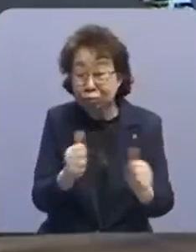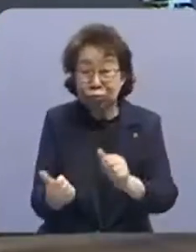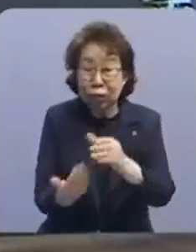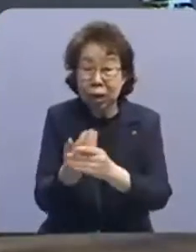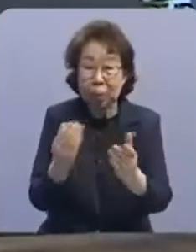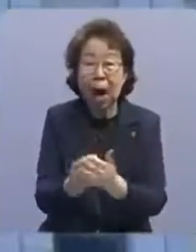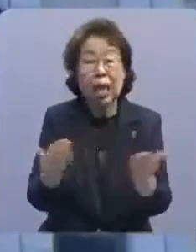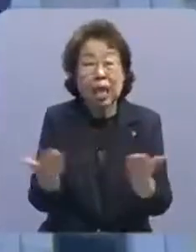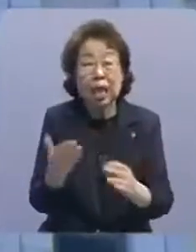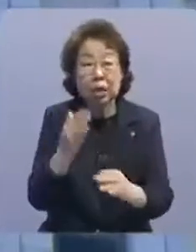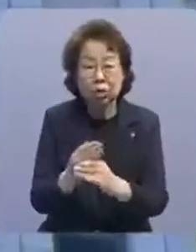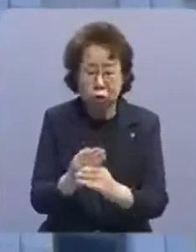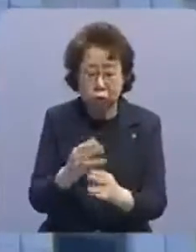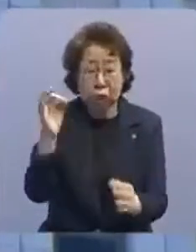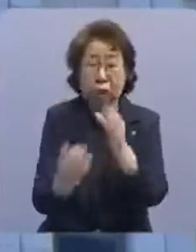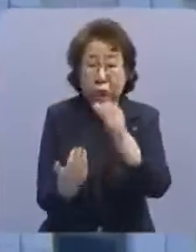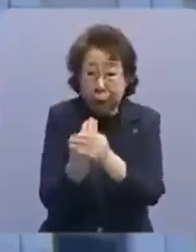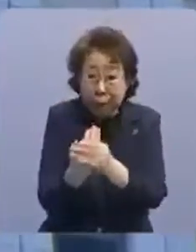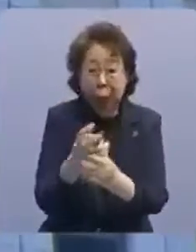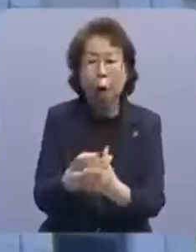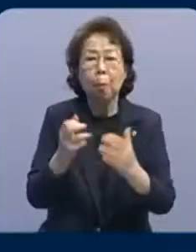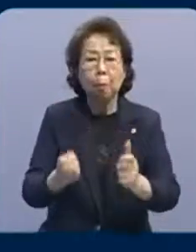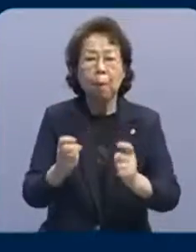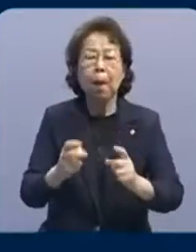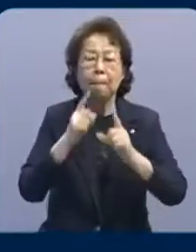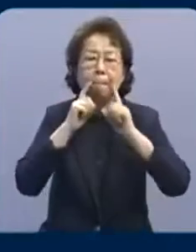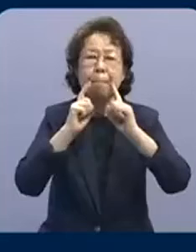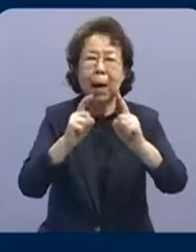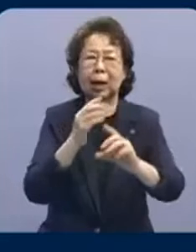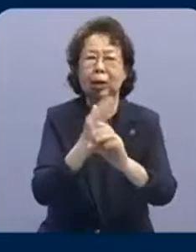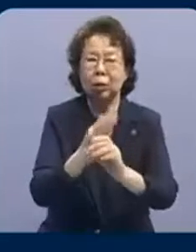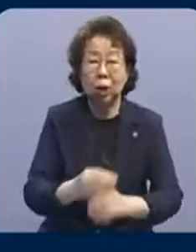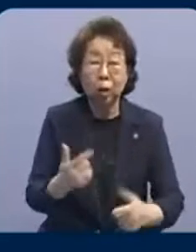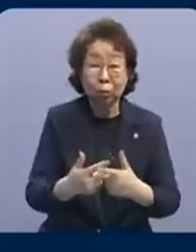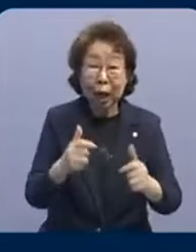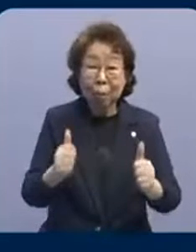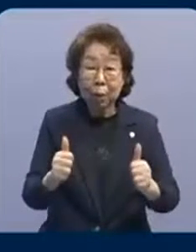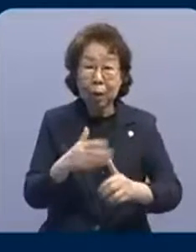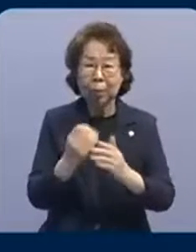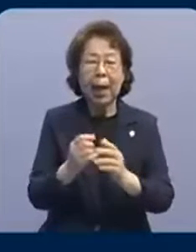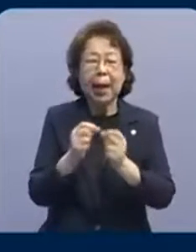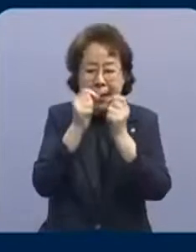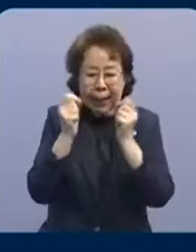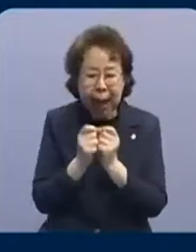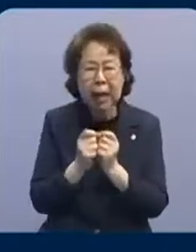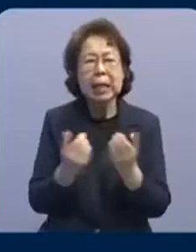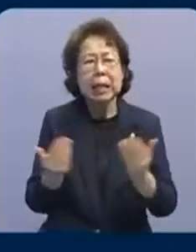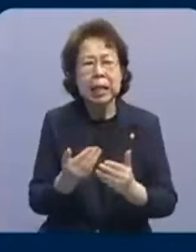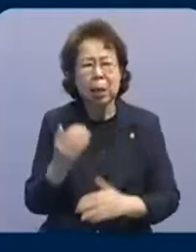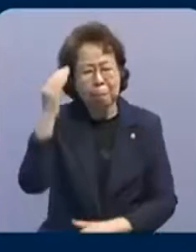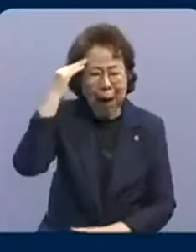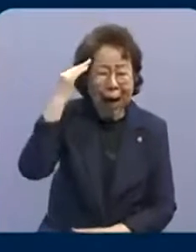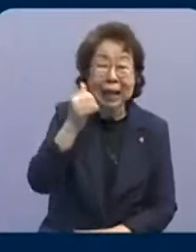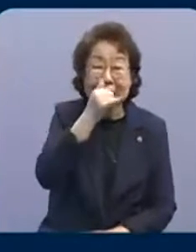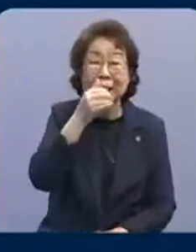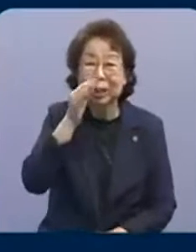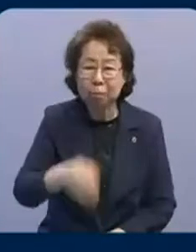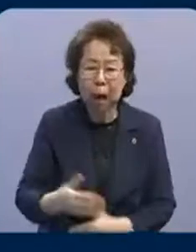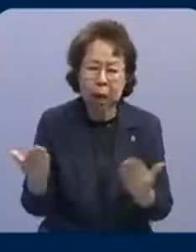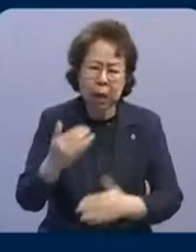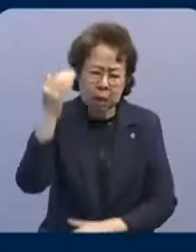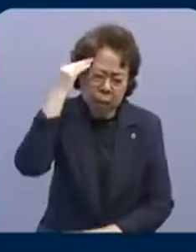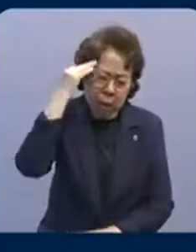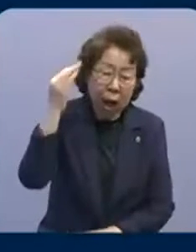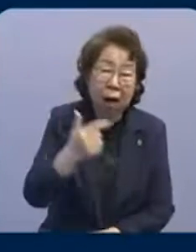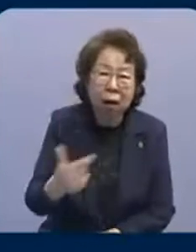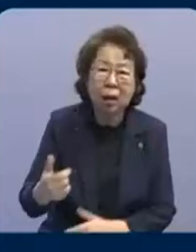재해로 보아야 한다는 법원의 판결이 나왔습니다 부산지방법원 은 개인적 요인 이 일부 영향을 미쳐 달아도 업무 스트레스